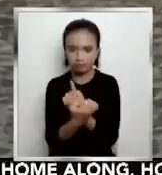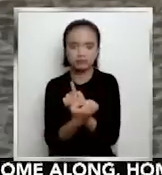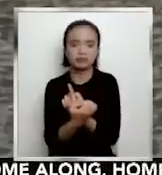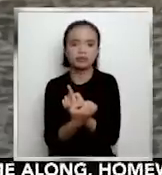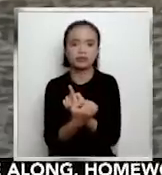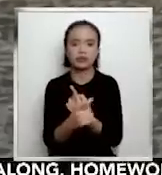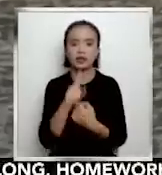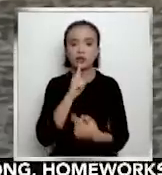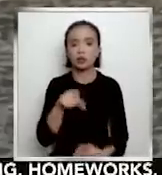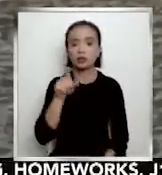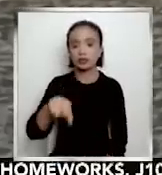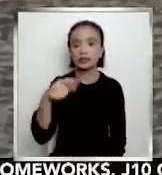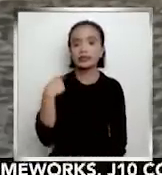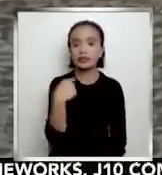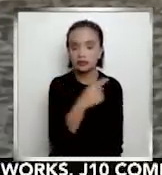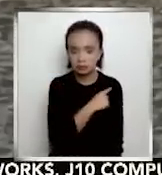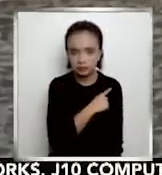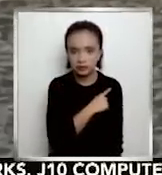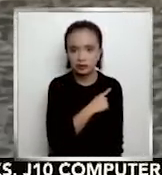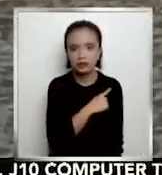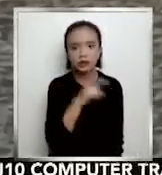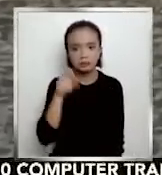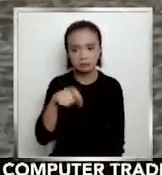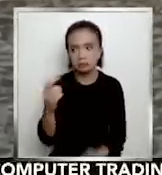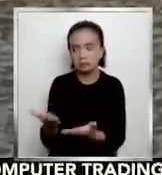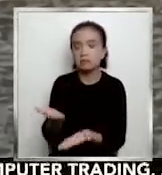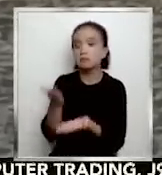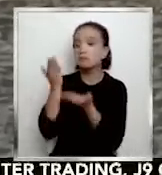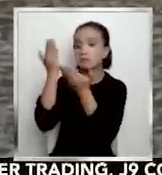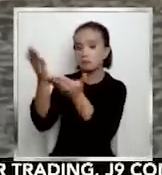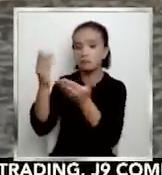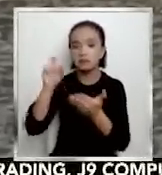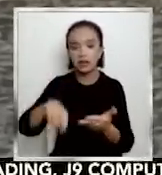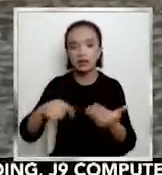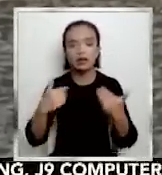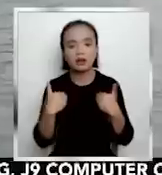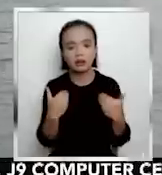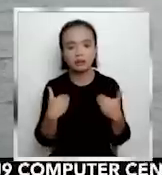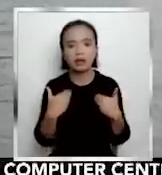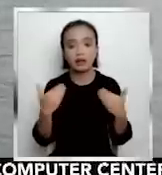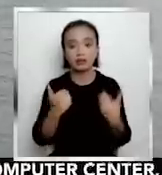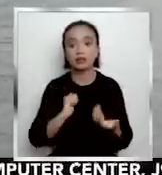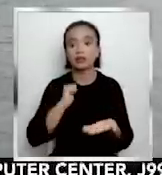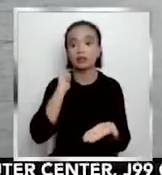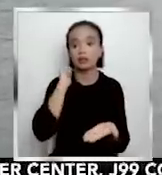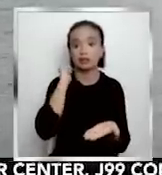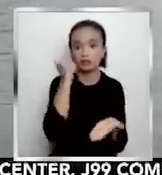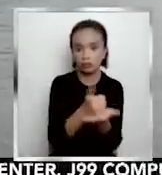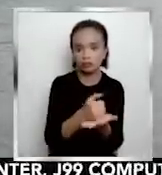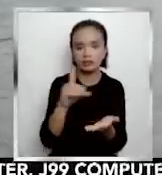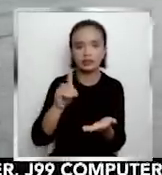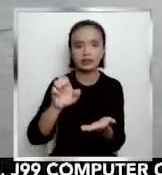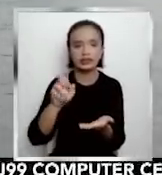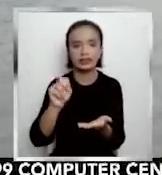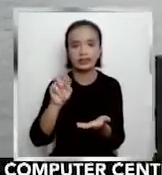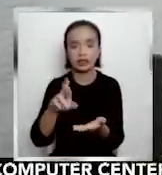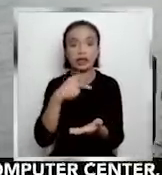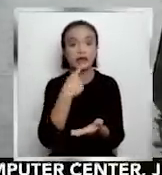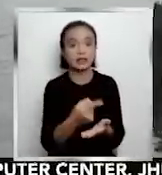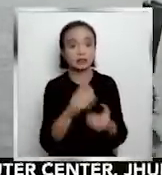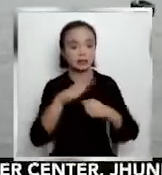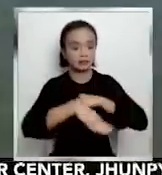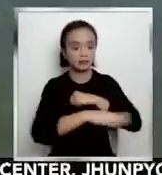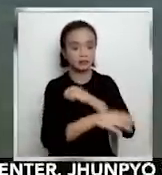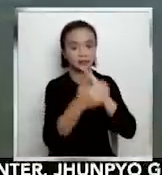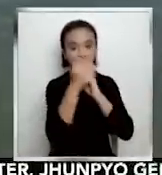naming dapat may endorsement po, may approval po ang DNR. Sabi ng isang marine scientist, malaki ang magiging